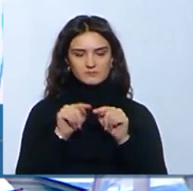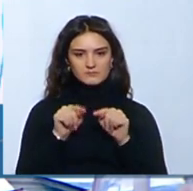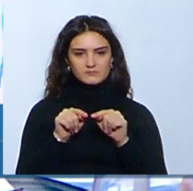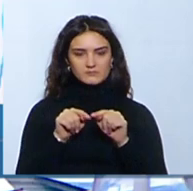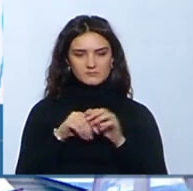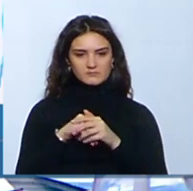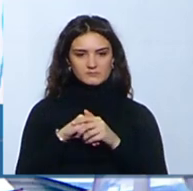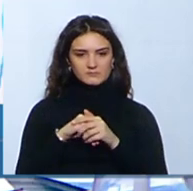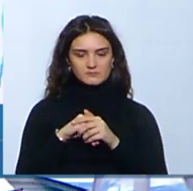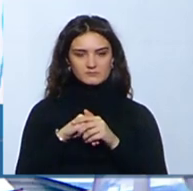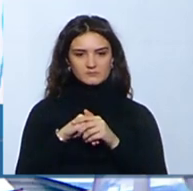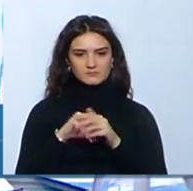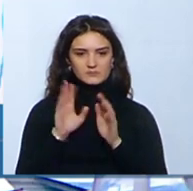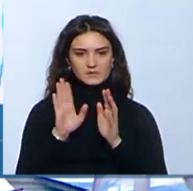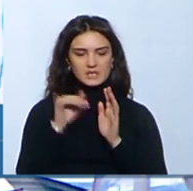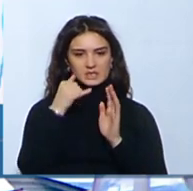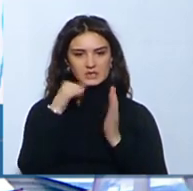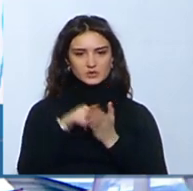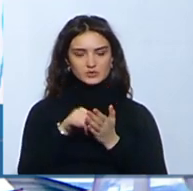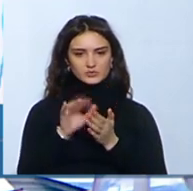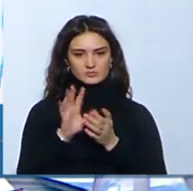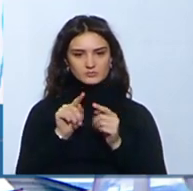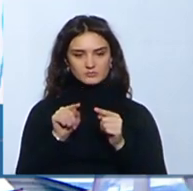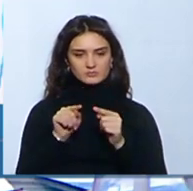მიერ და დიდი მართებულად თქვენი გადაცემა არ გათიშოთ თუ შეიძლება.